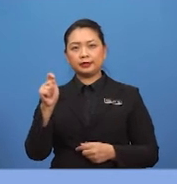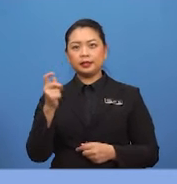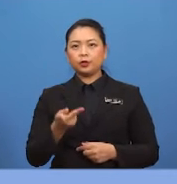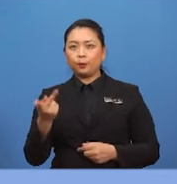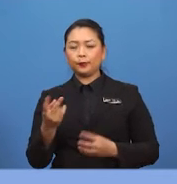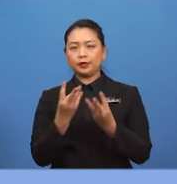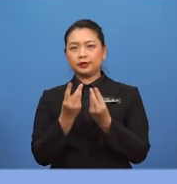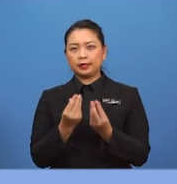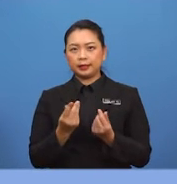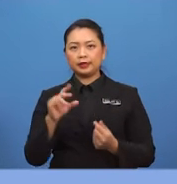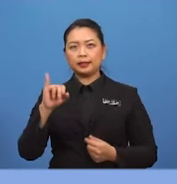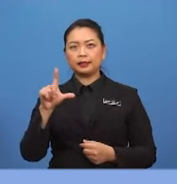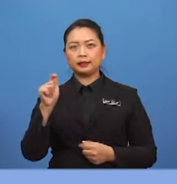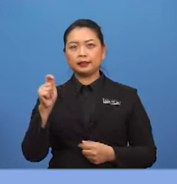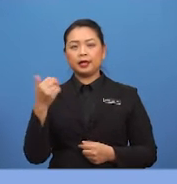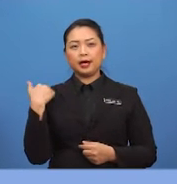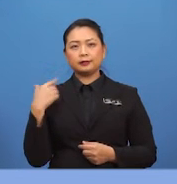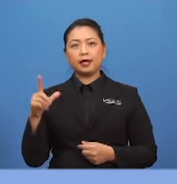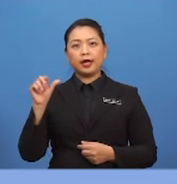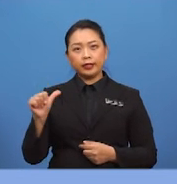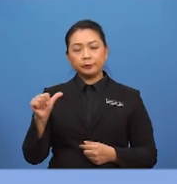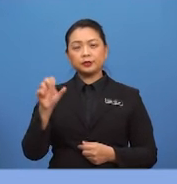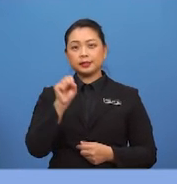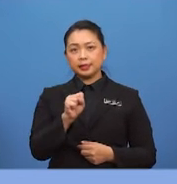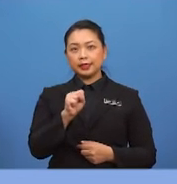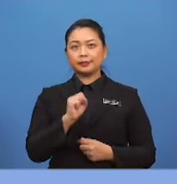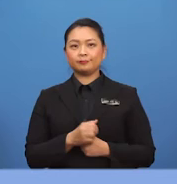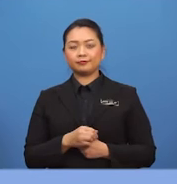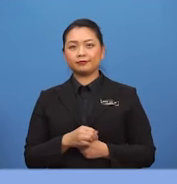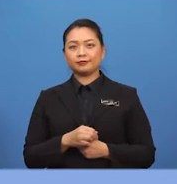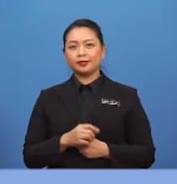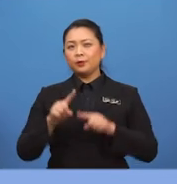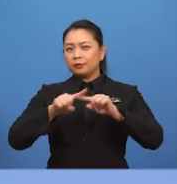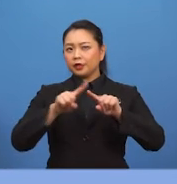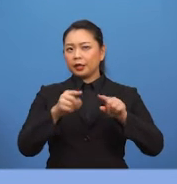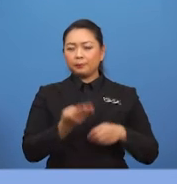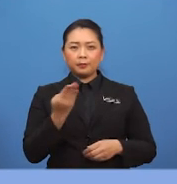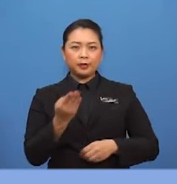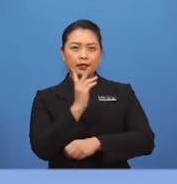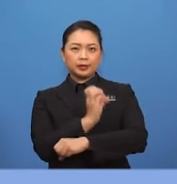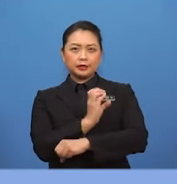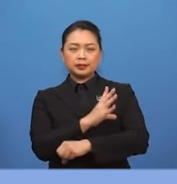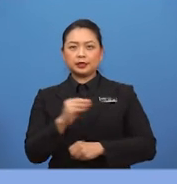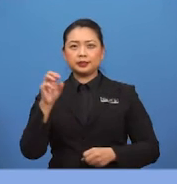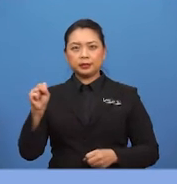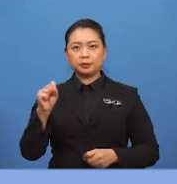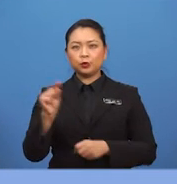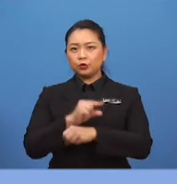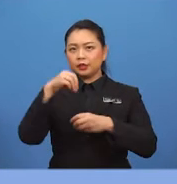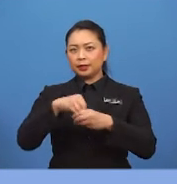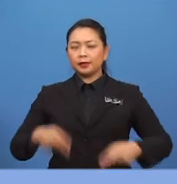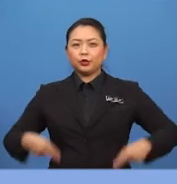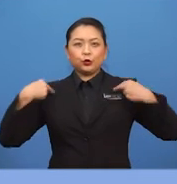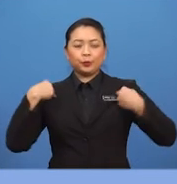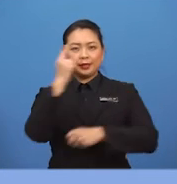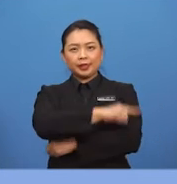di mana komponennya tanah liat adalah aluminium silikat. Pelbagai barangan kaca dan seramik digunakan